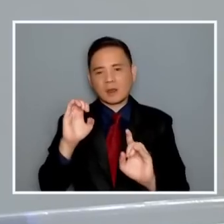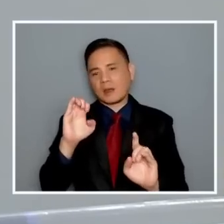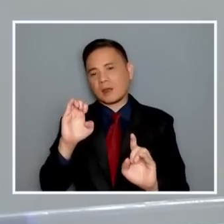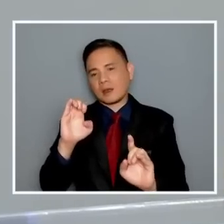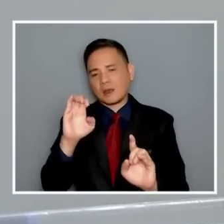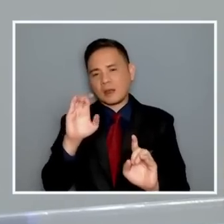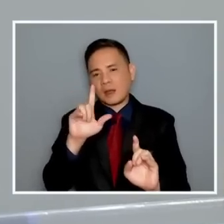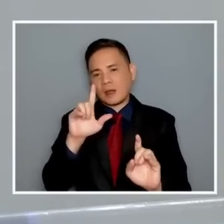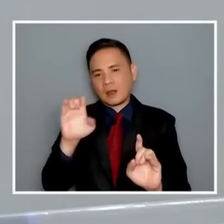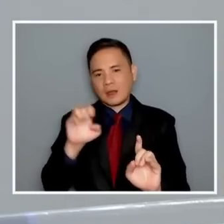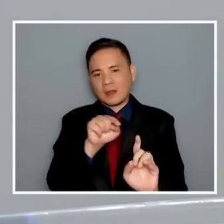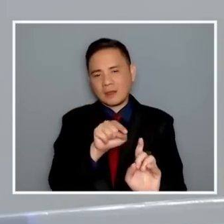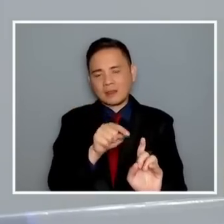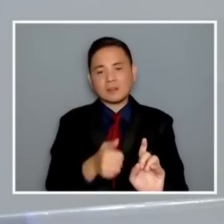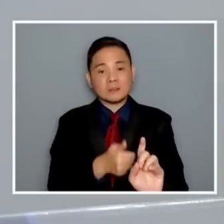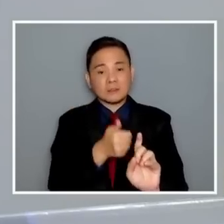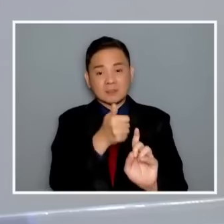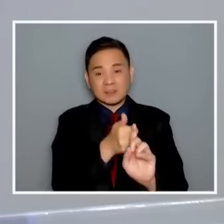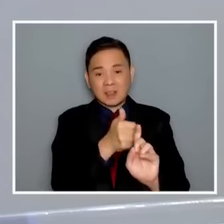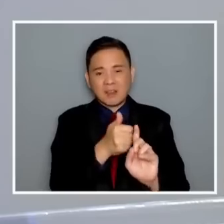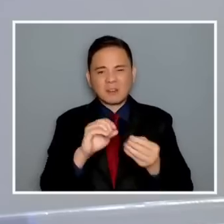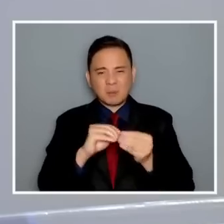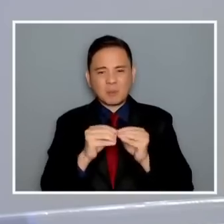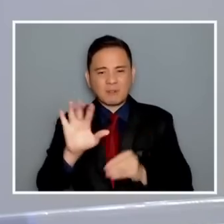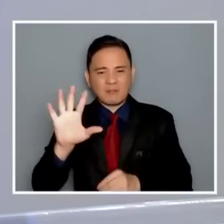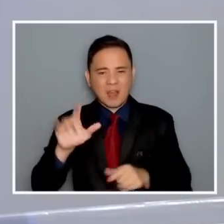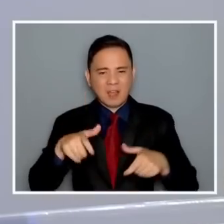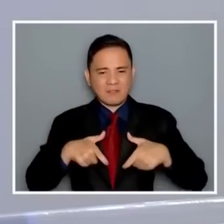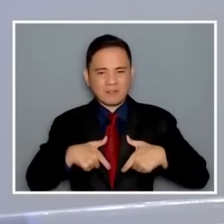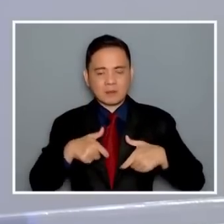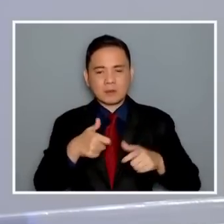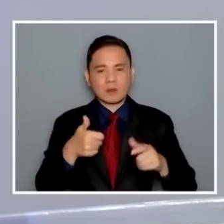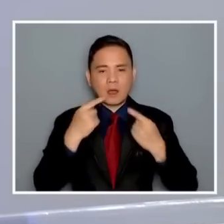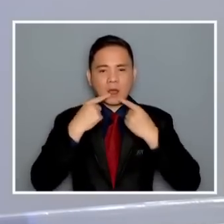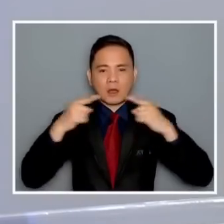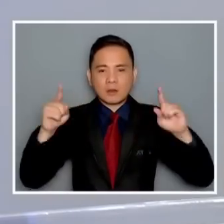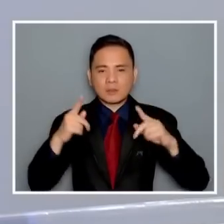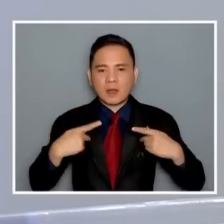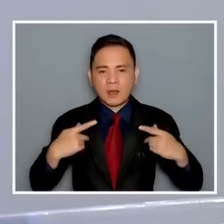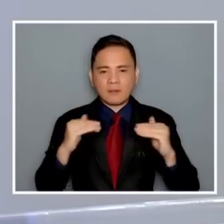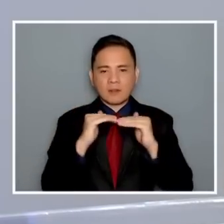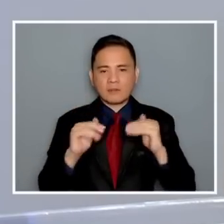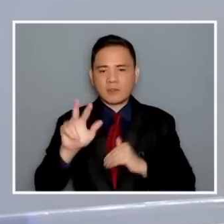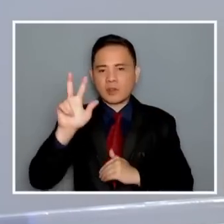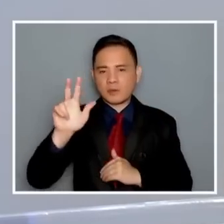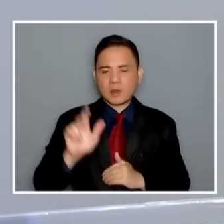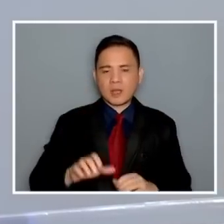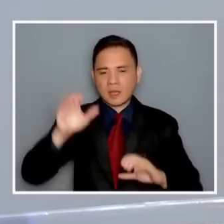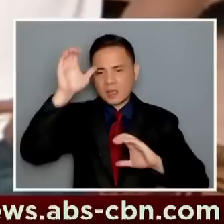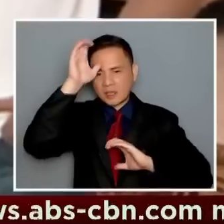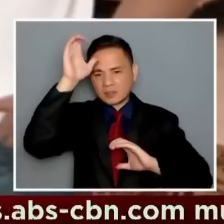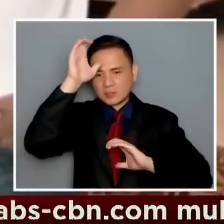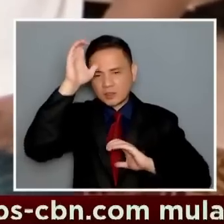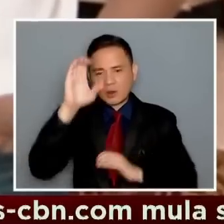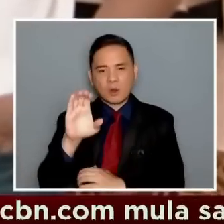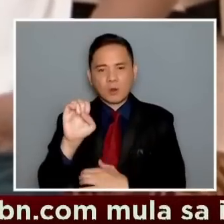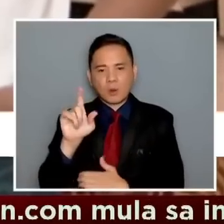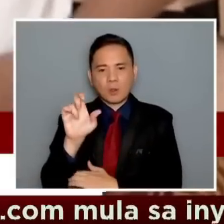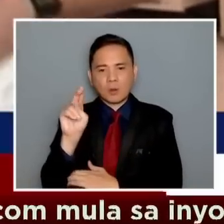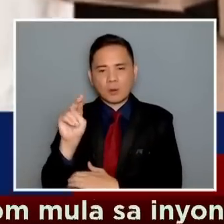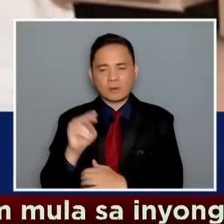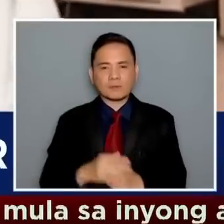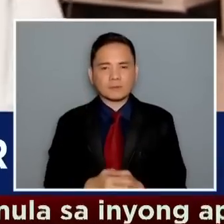binansagang Iron Man ng PBA na siya'y may stage 3 colon cancer. Sa isang statement, sinabi ni Tenorio na agad